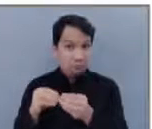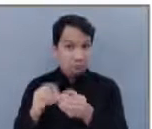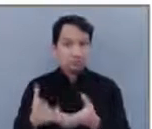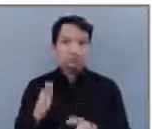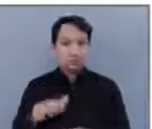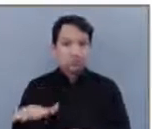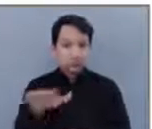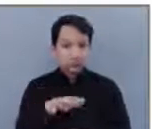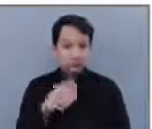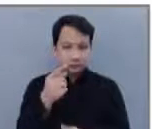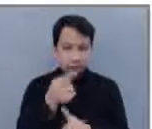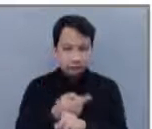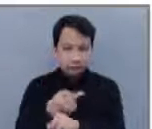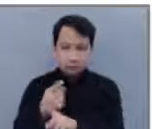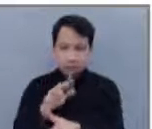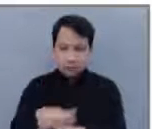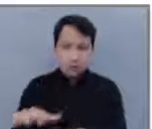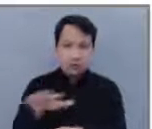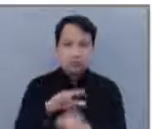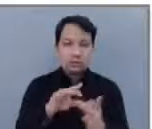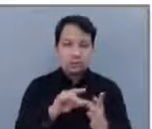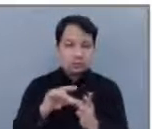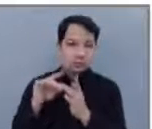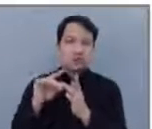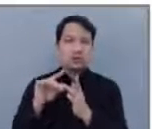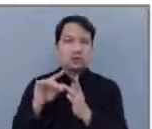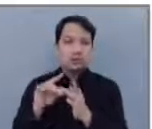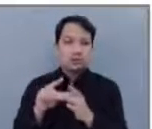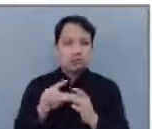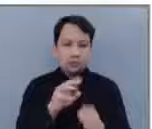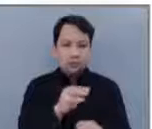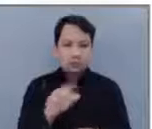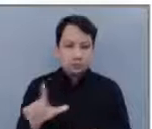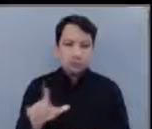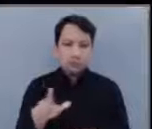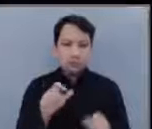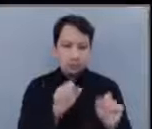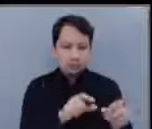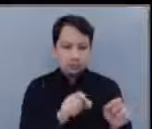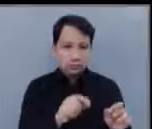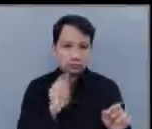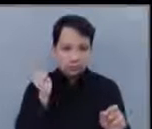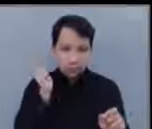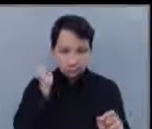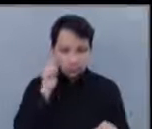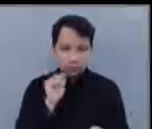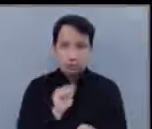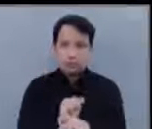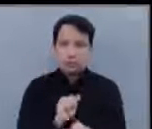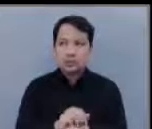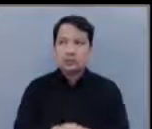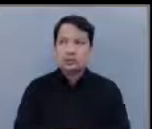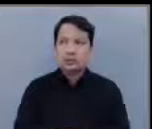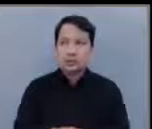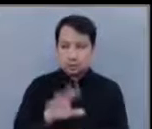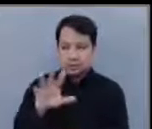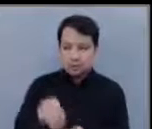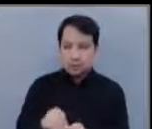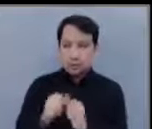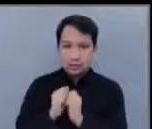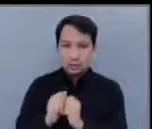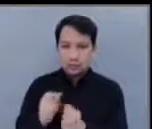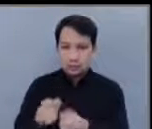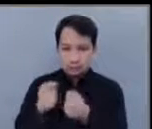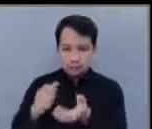Setyembre, may special treats din ang mga mall and store para sa mga government worker. Kabilang na riyan ang pagbibigay ng discounts at iba